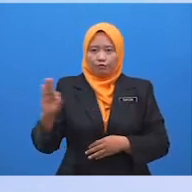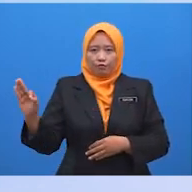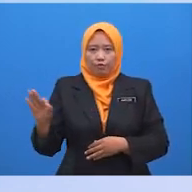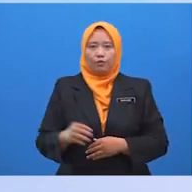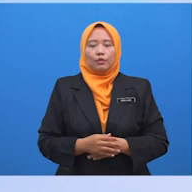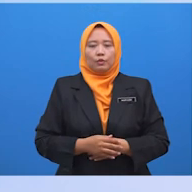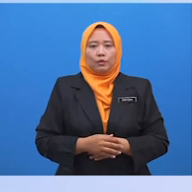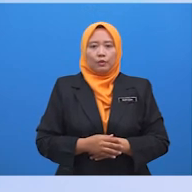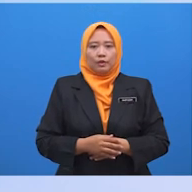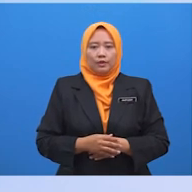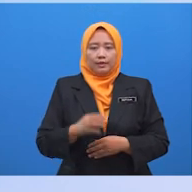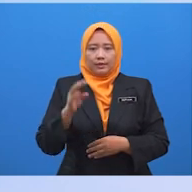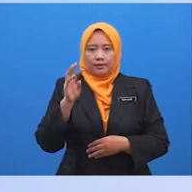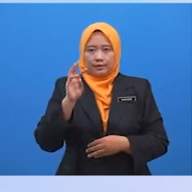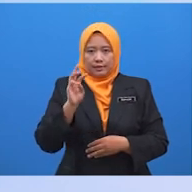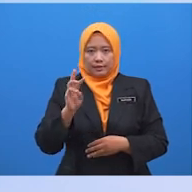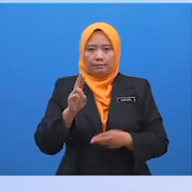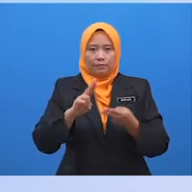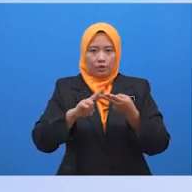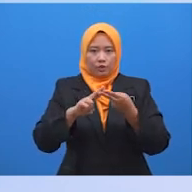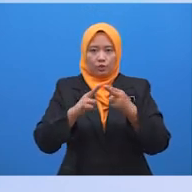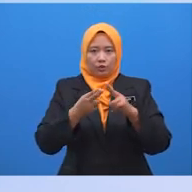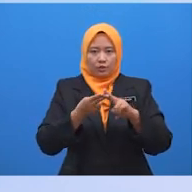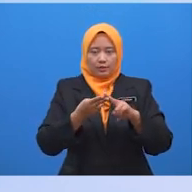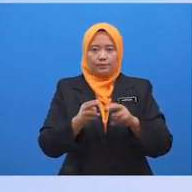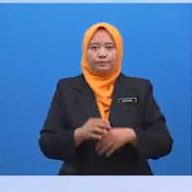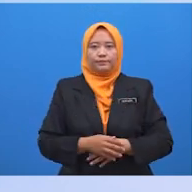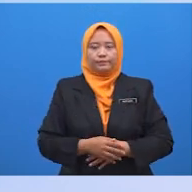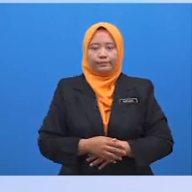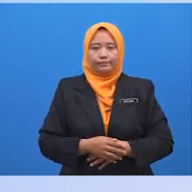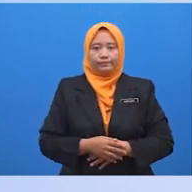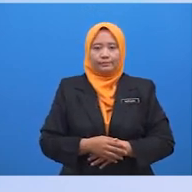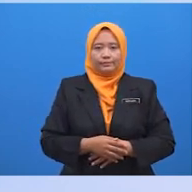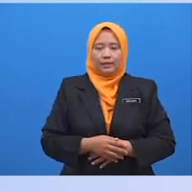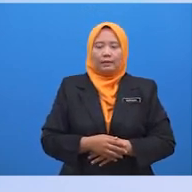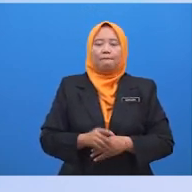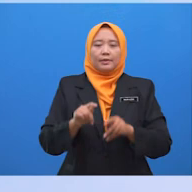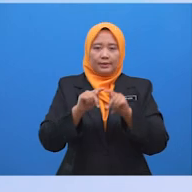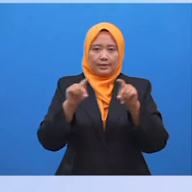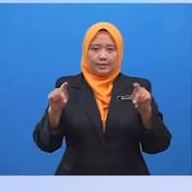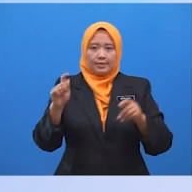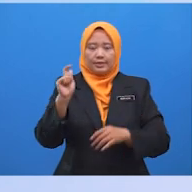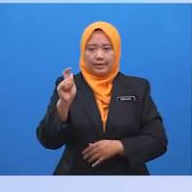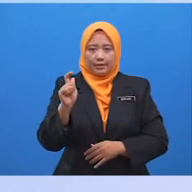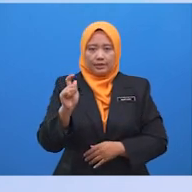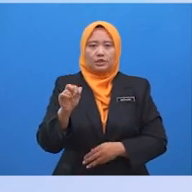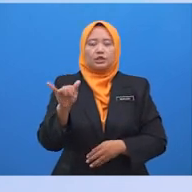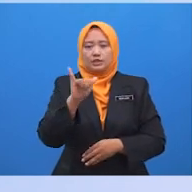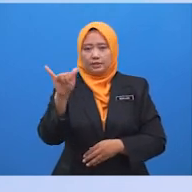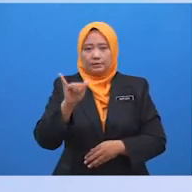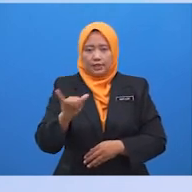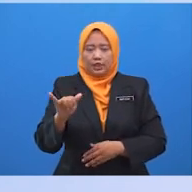ialah 6 unit. Bermaksud, pintasan X bagi garis lurus MN